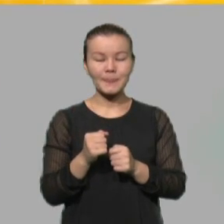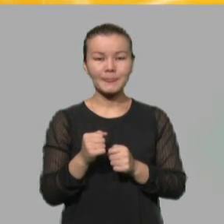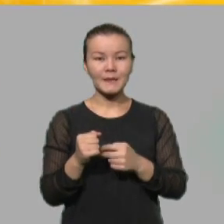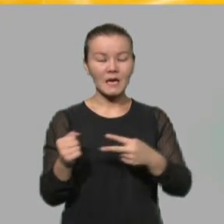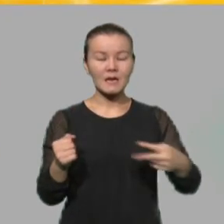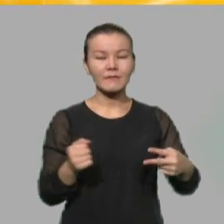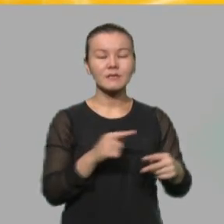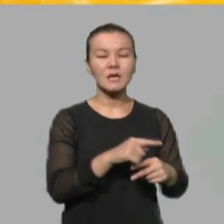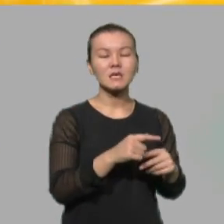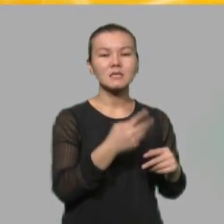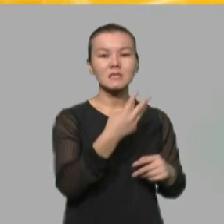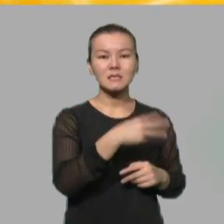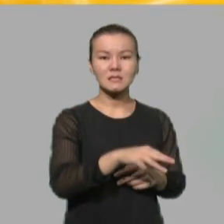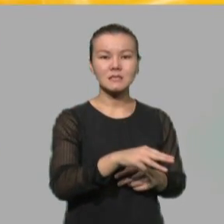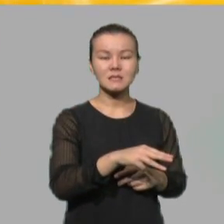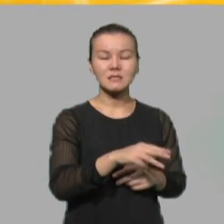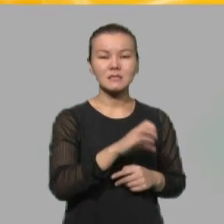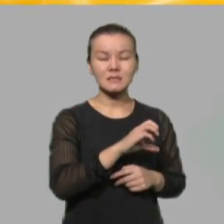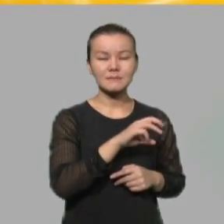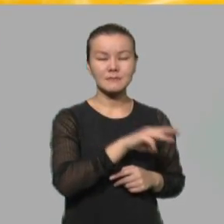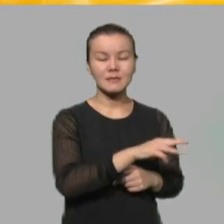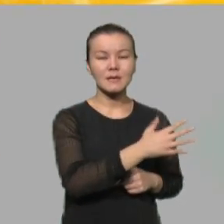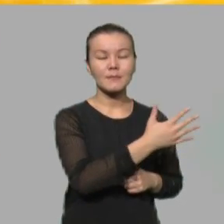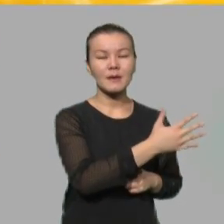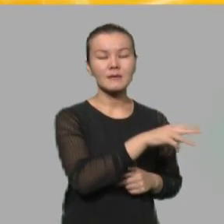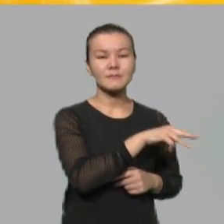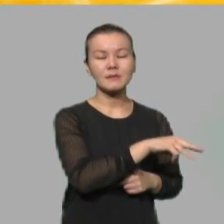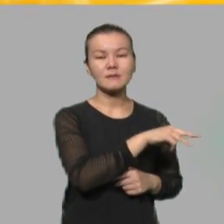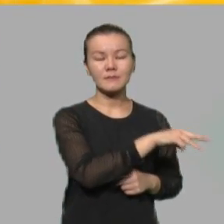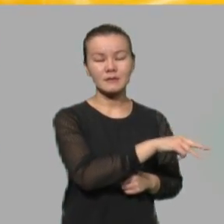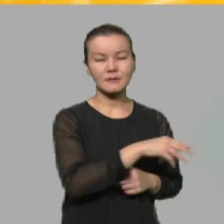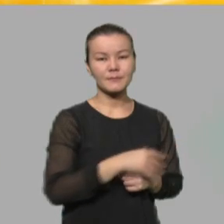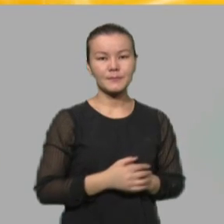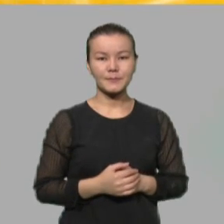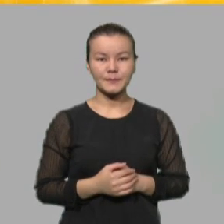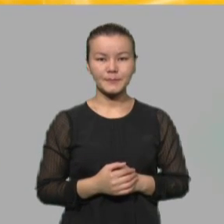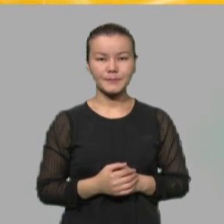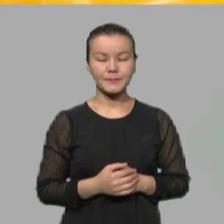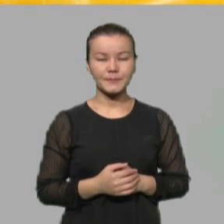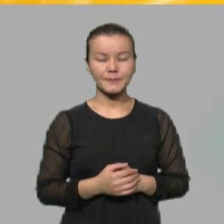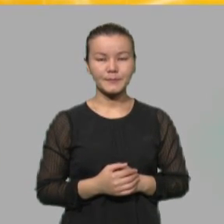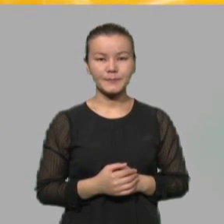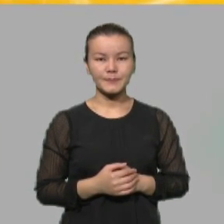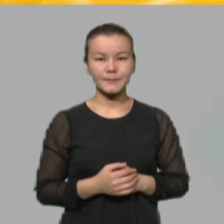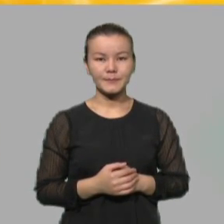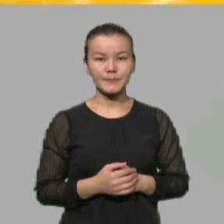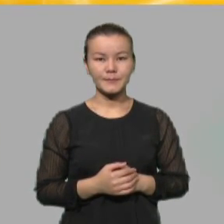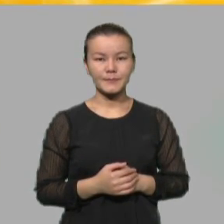Длина равна 30 сантиметрам 5 миллиметрам.